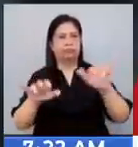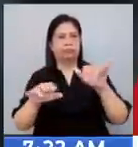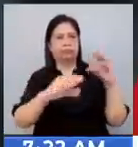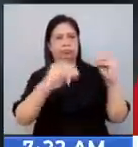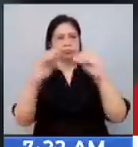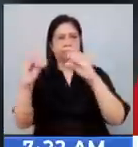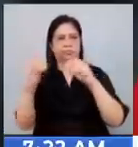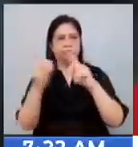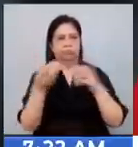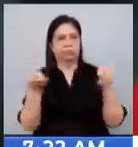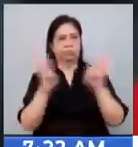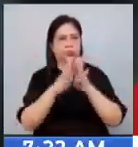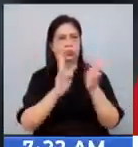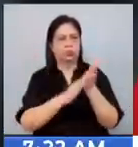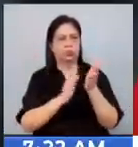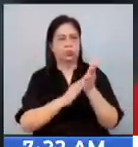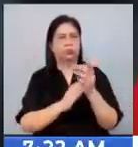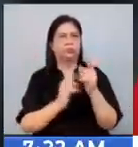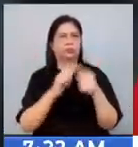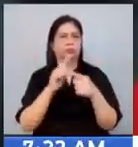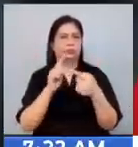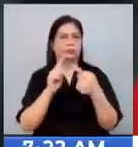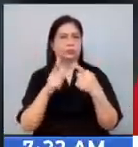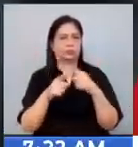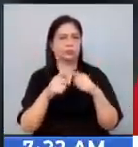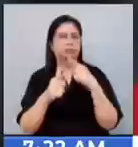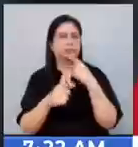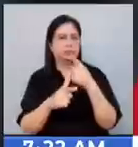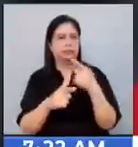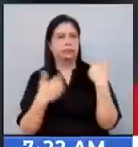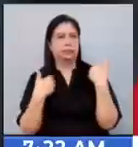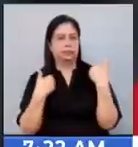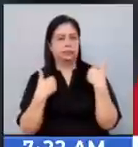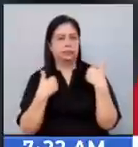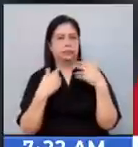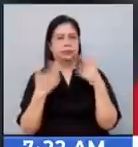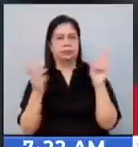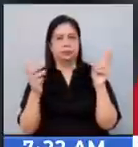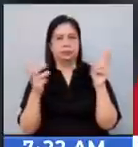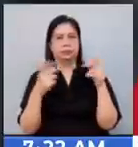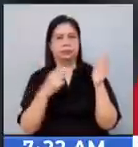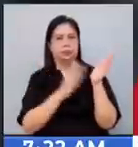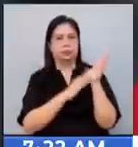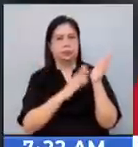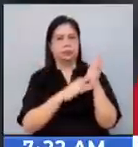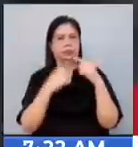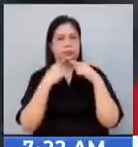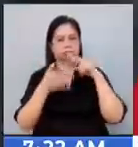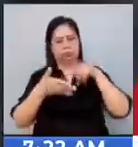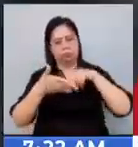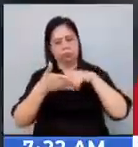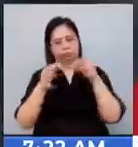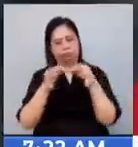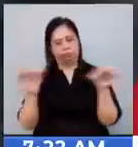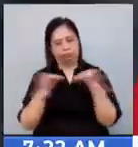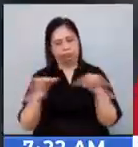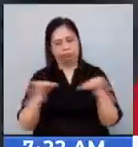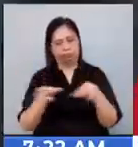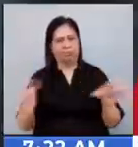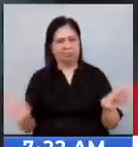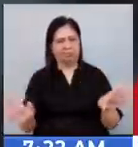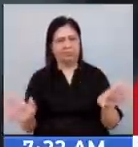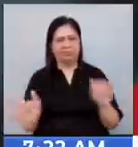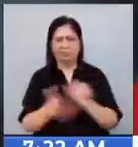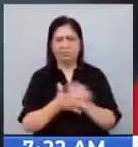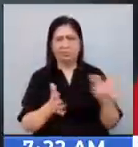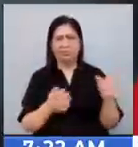may statement daw po yung school. Tapos binasa po nila yun. Tapos ganun lang sir kabilis. Tapos nag-proceed lang sila kagad sa Q&A.